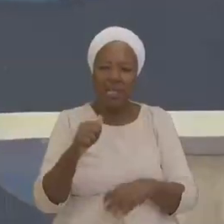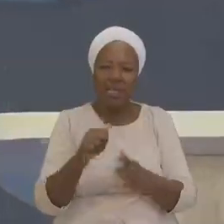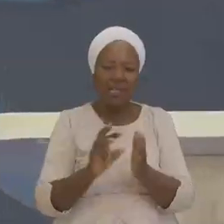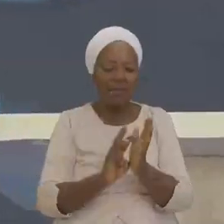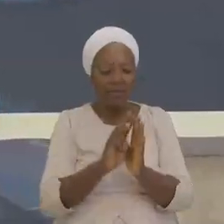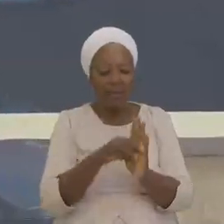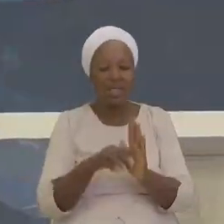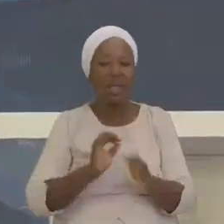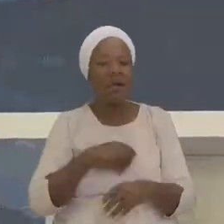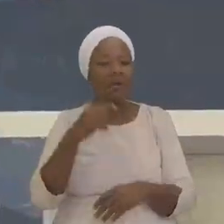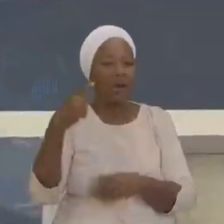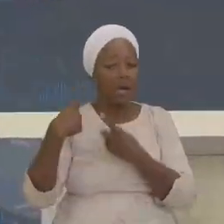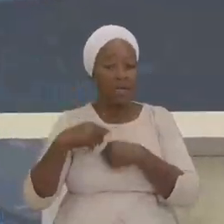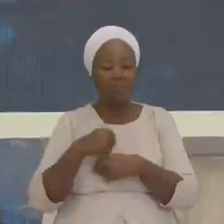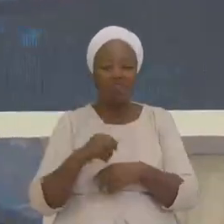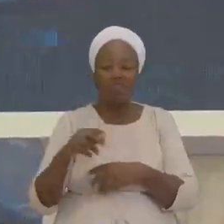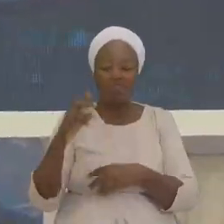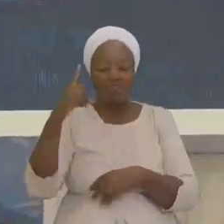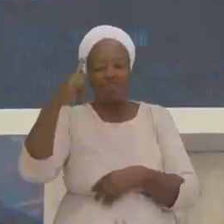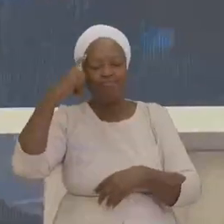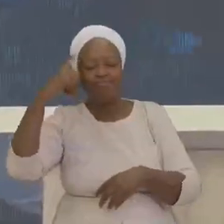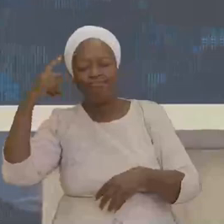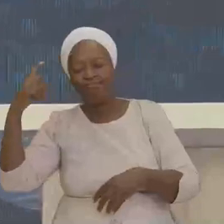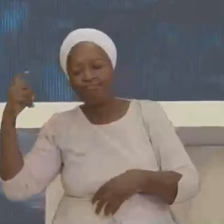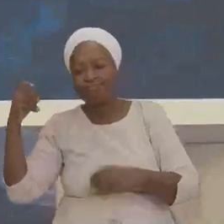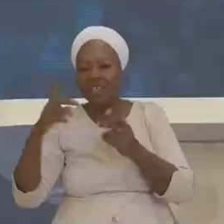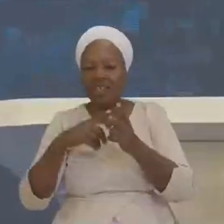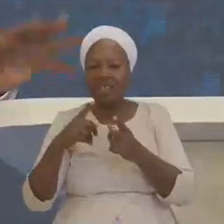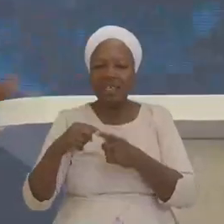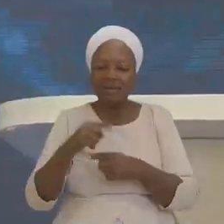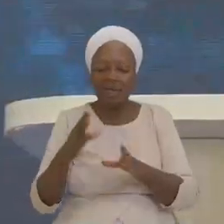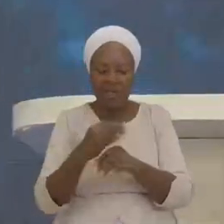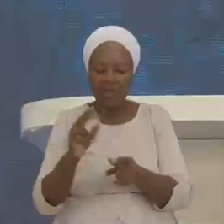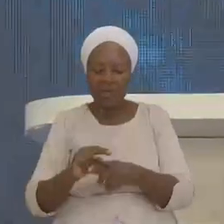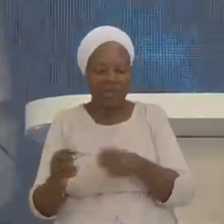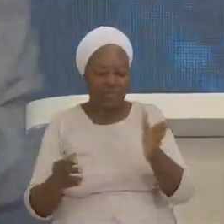avant 5-10 minutes, nos yeux se demandent.